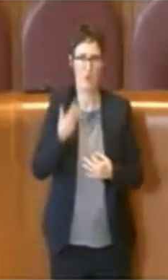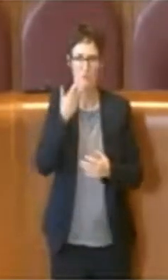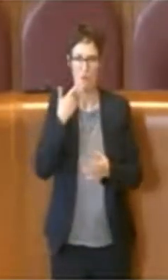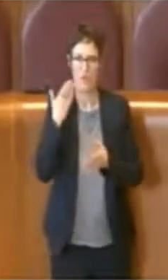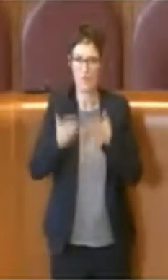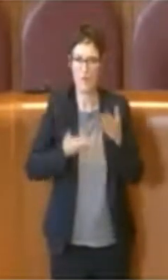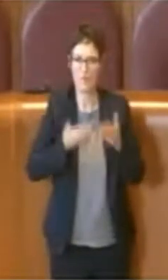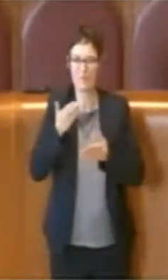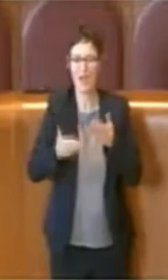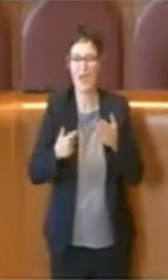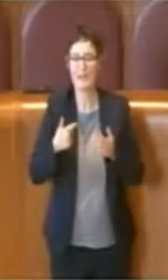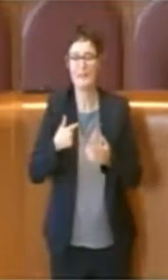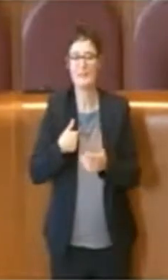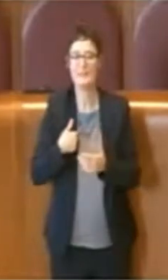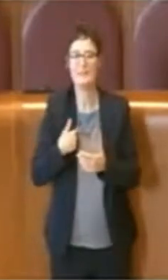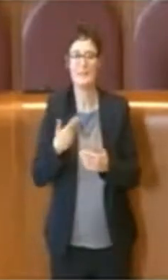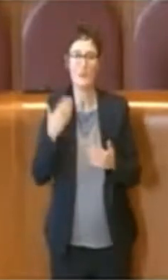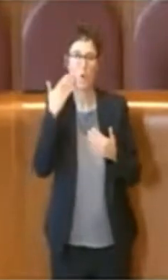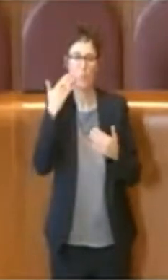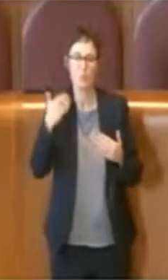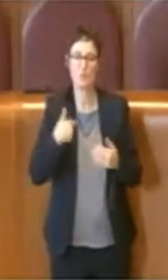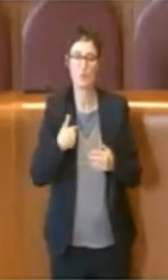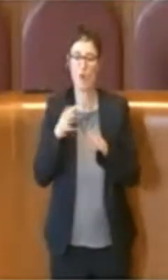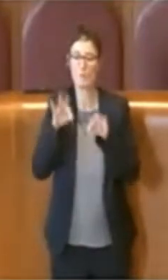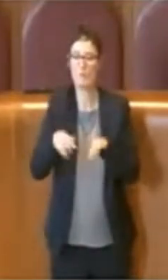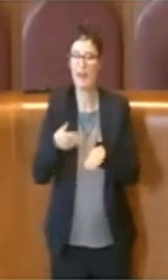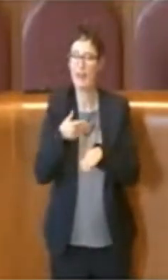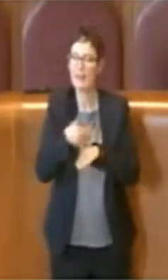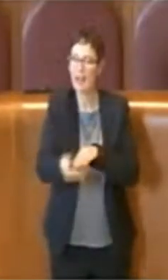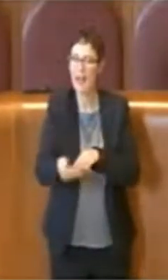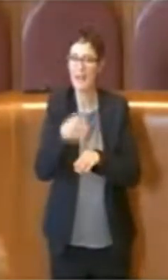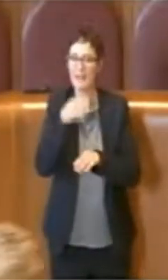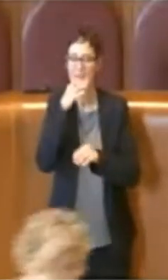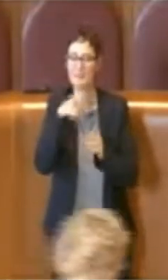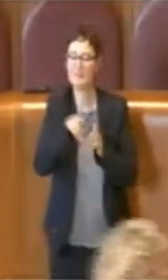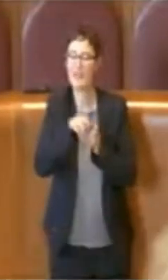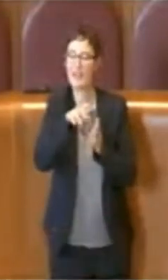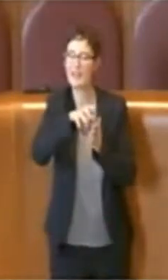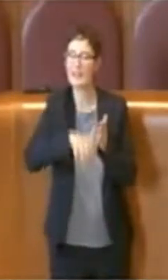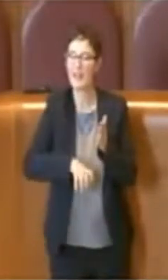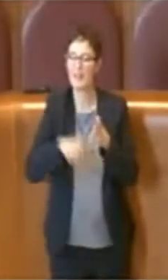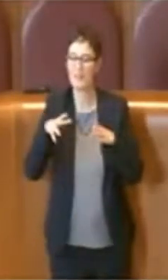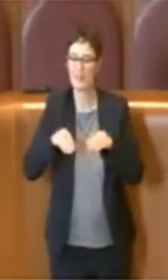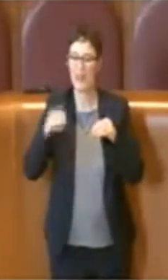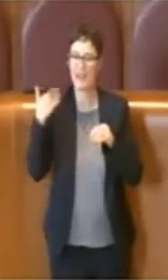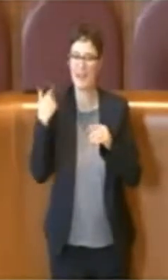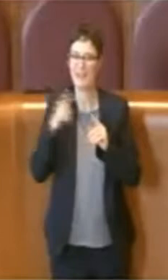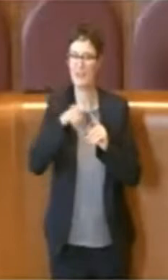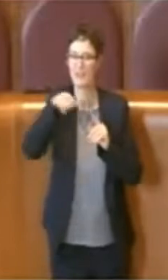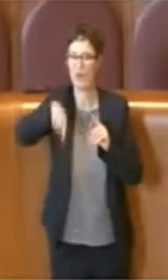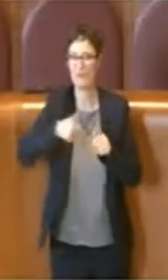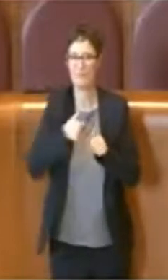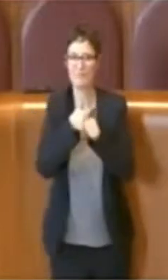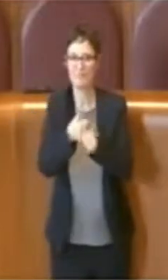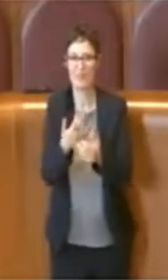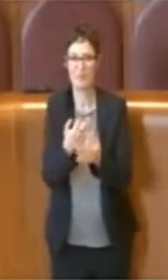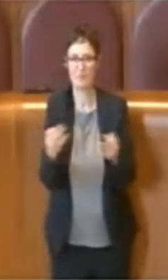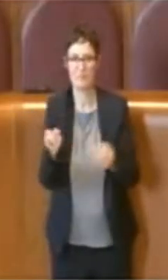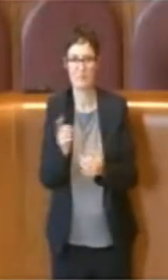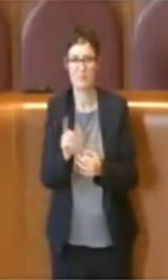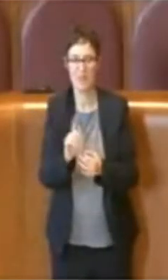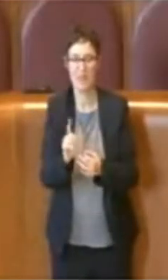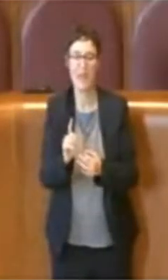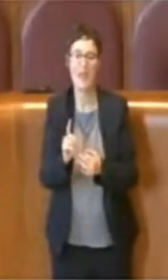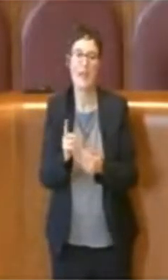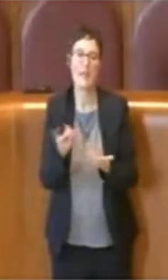intervenuto tardi e non ho potuto seguire l'iter di tutta la delibera, in maniera di poter intervenire anche